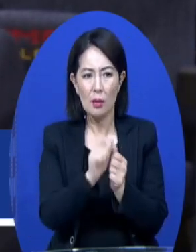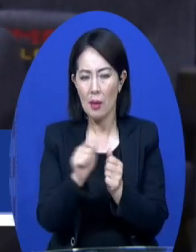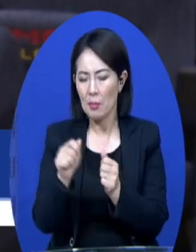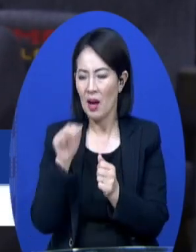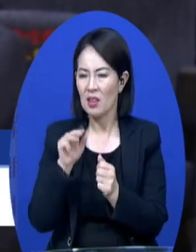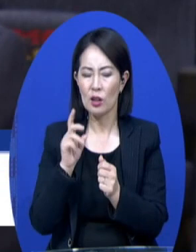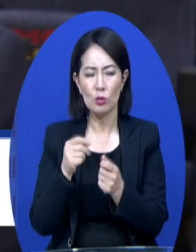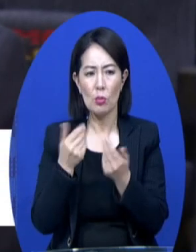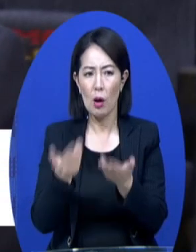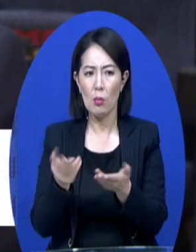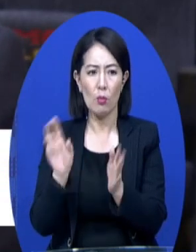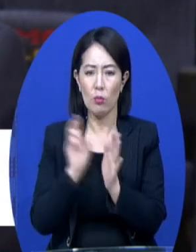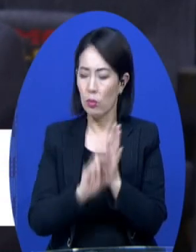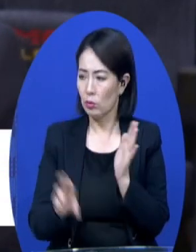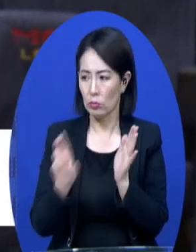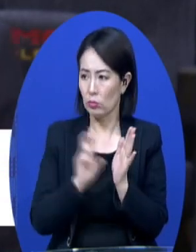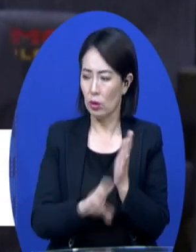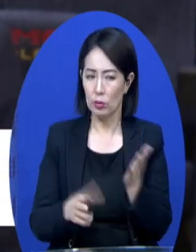бол үнэхээр боломжгүй.